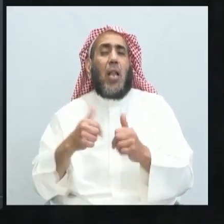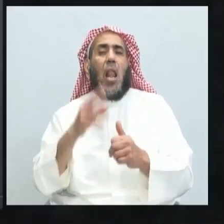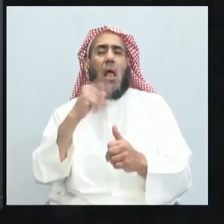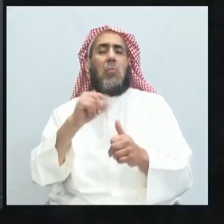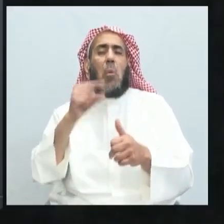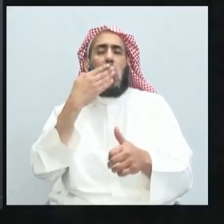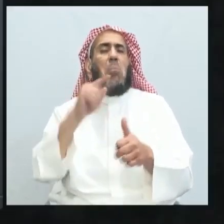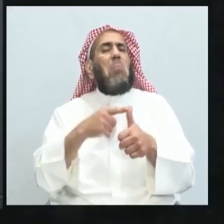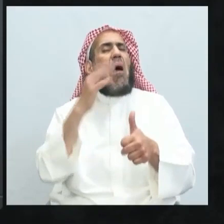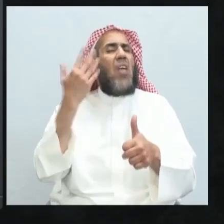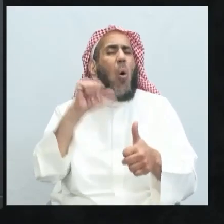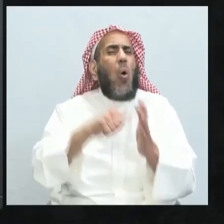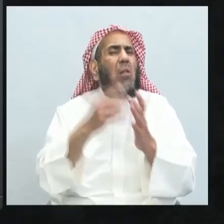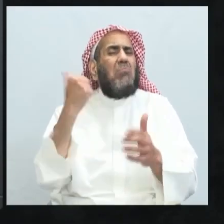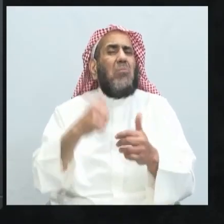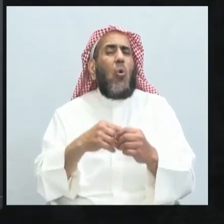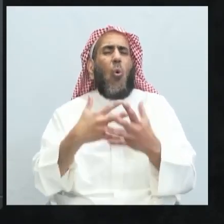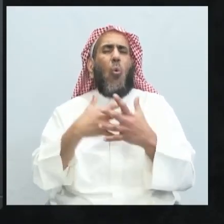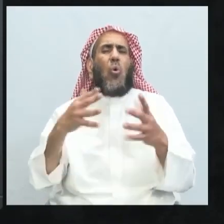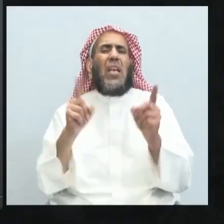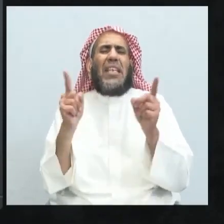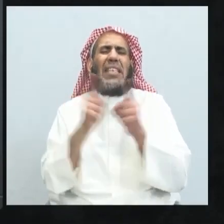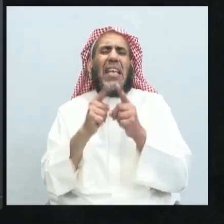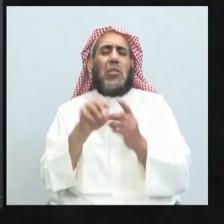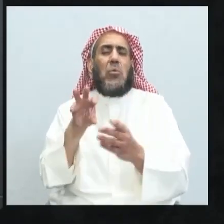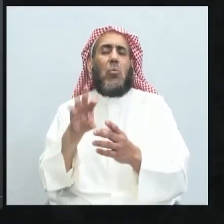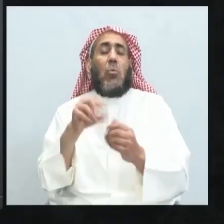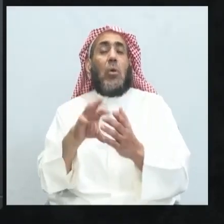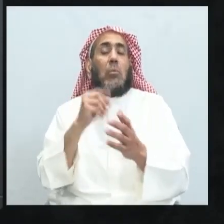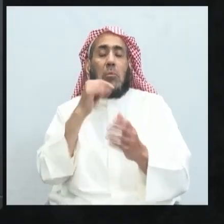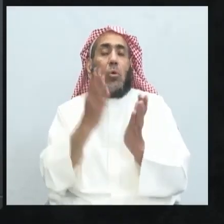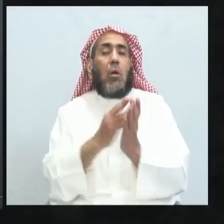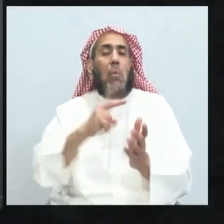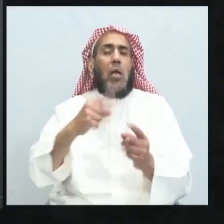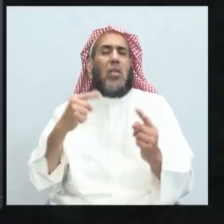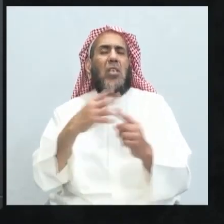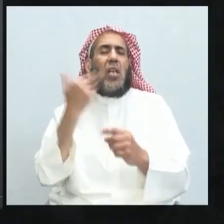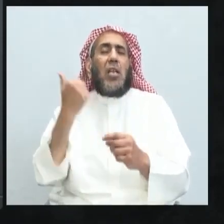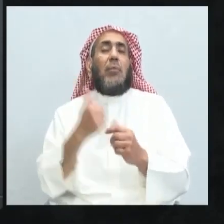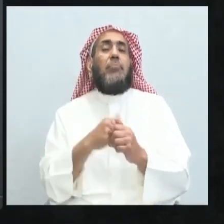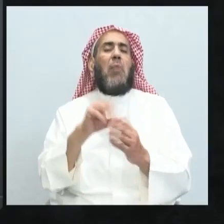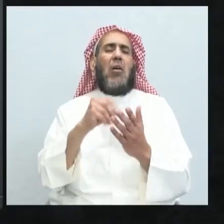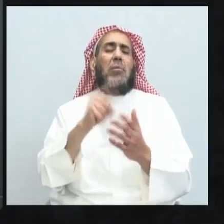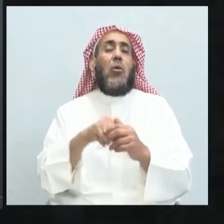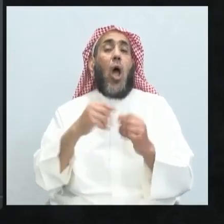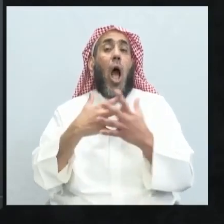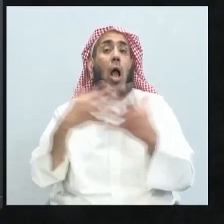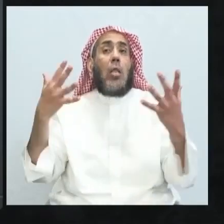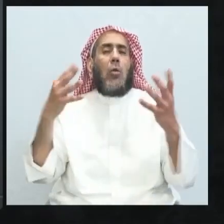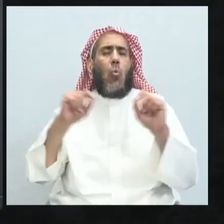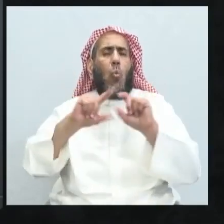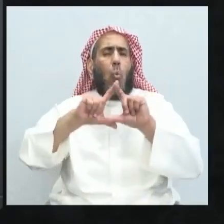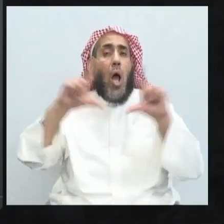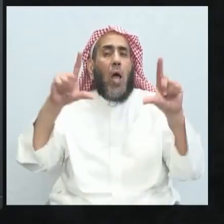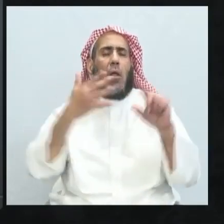تبدا بحمد لله ايضا كثر الايجاز والاقتباس هنا اقتباس من القران الكريم بعكس خطب ايضا الجاهليه هنا اكثر وضوحا